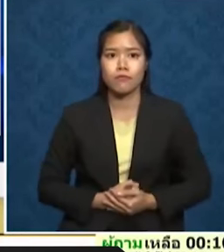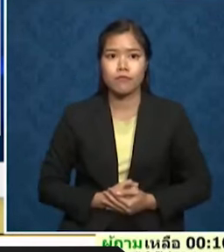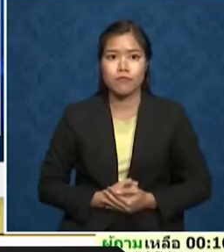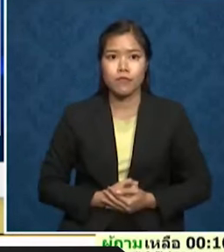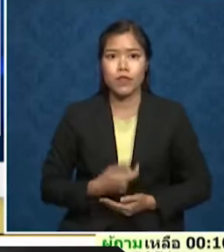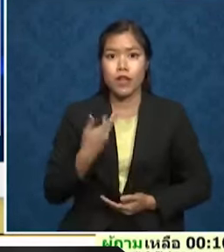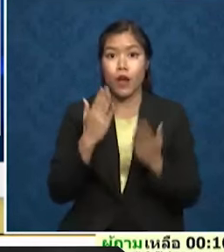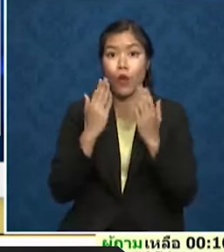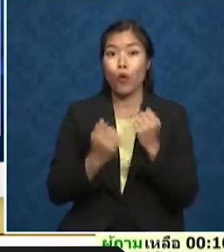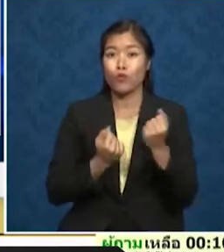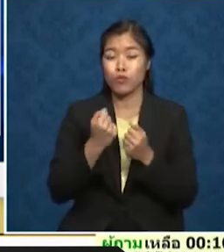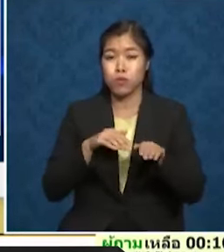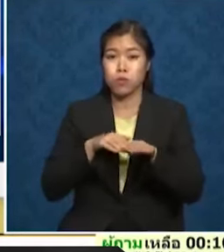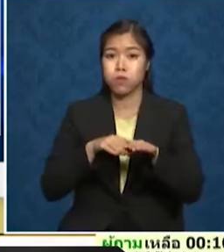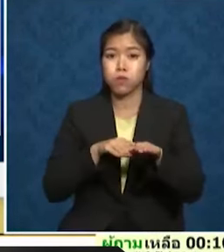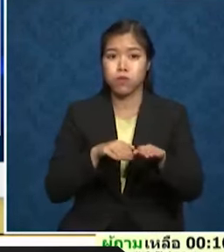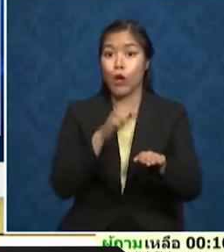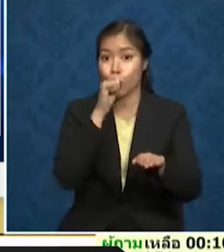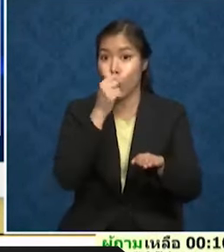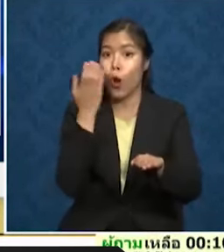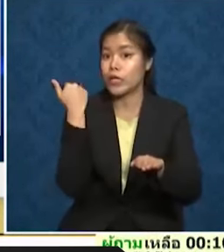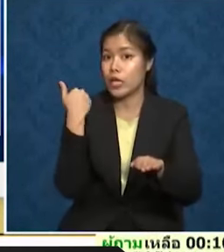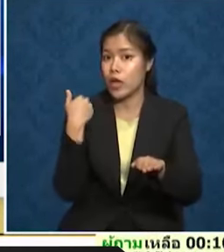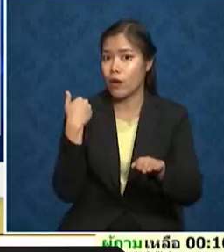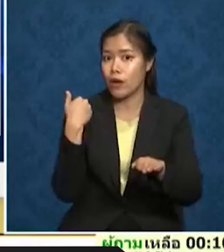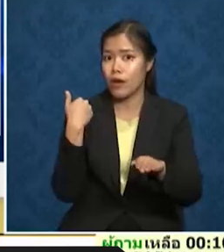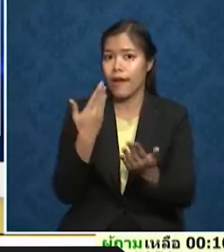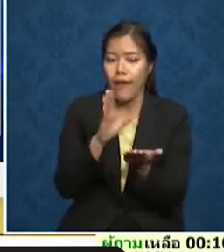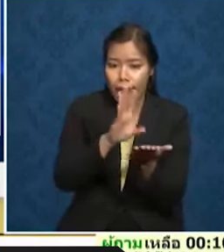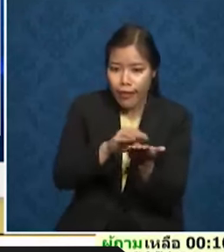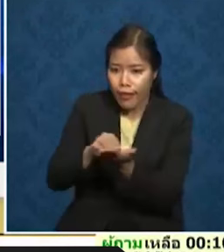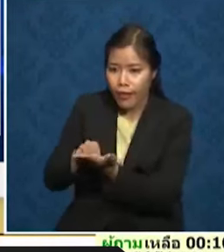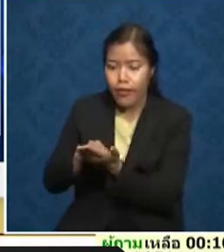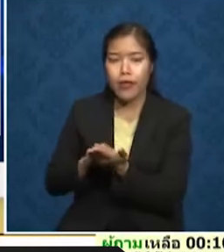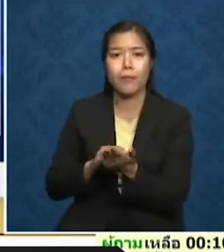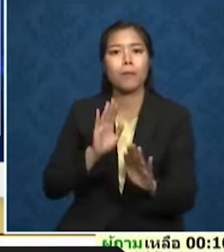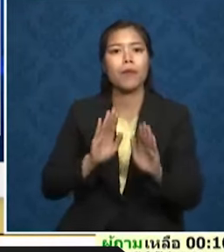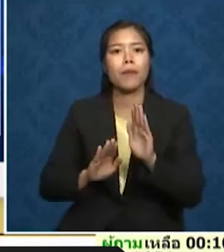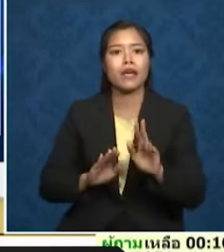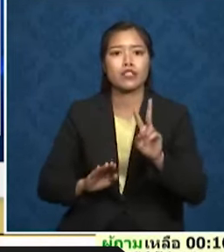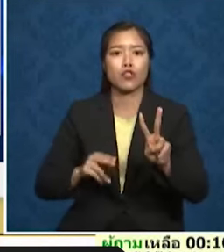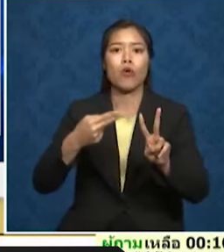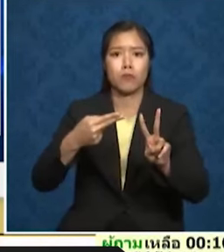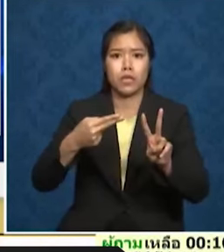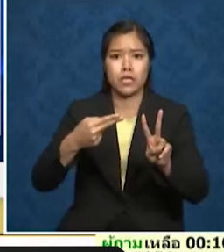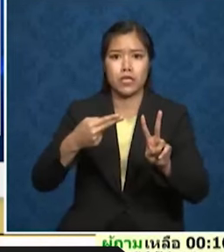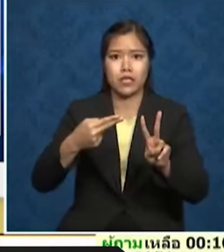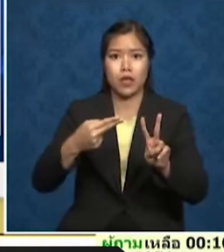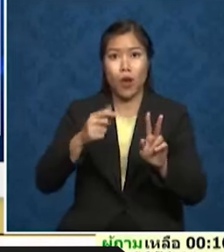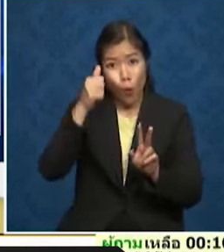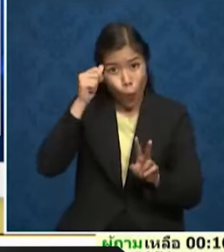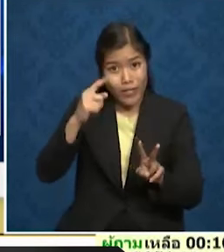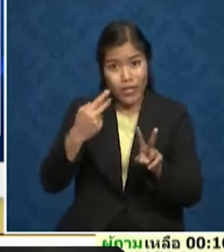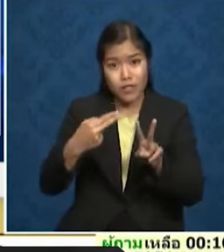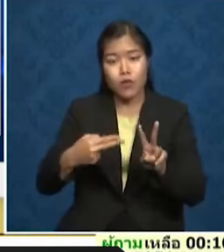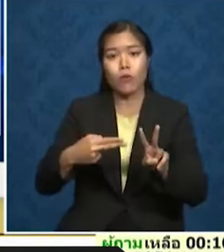ผู้ใช้ถนนในช่วงทดลองนะคะที่เราใช้เปิดบริการที่ผ่านมาเนี่ยประมาณ 20,000 คันต่อวันแต่ในขณะ